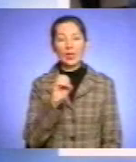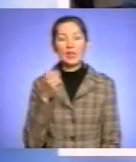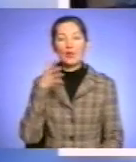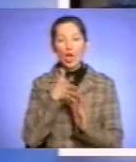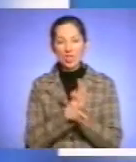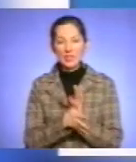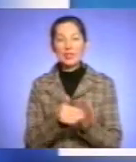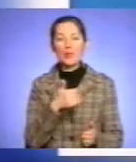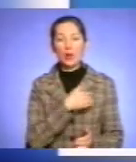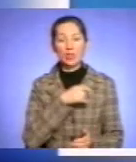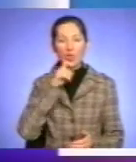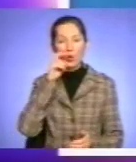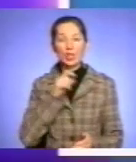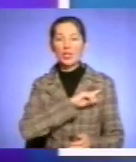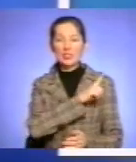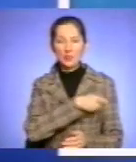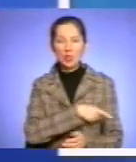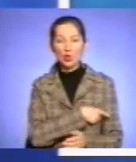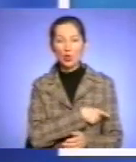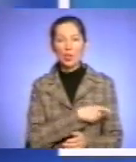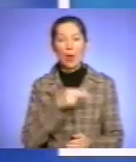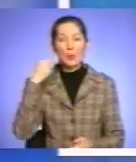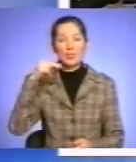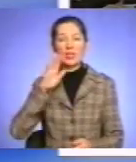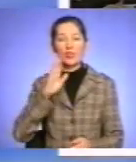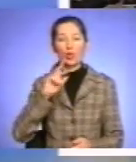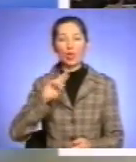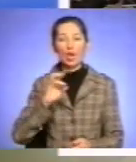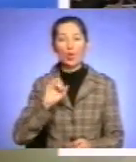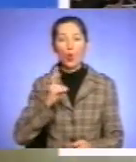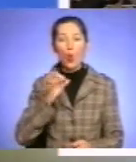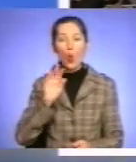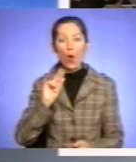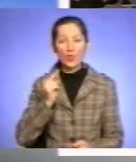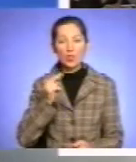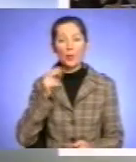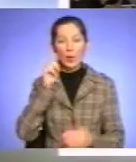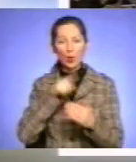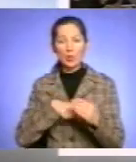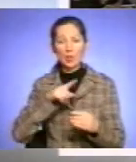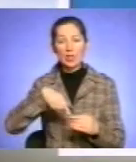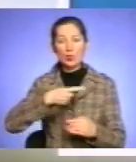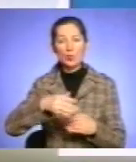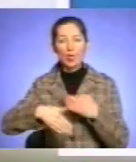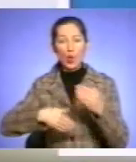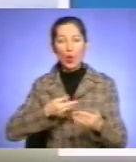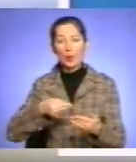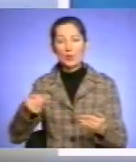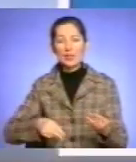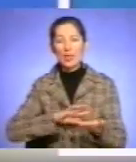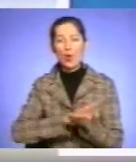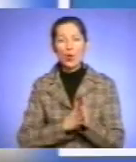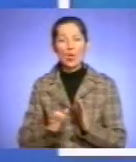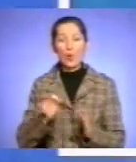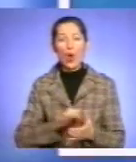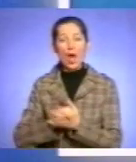Євроінтеграційні прагнення України зміцнюються. Президент Віктор Янукович переконаний, наступний крок – підписання угоди про асоціацію